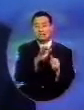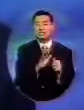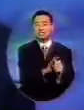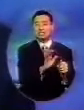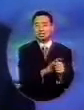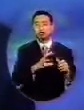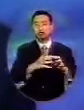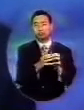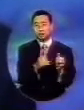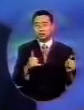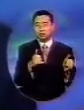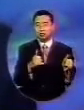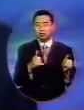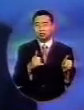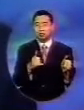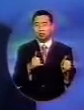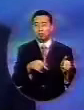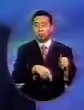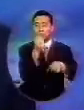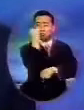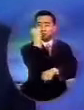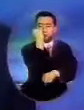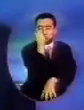종자는 다른 게 됩니다.